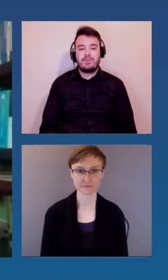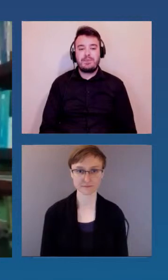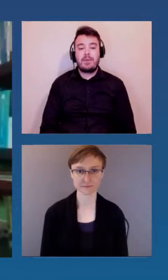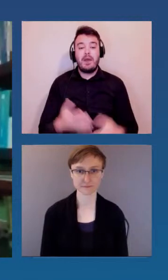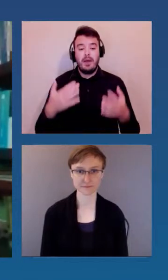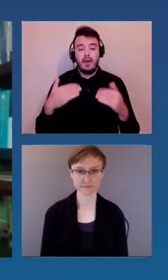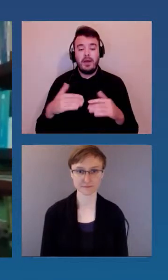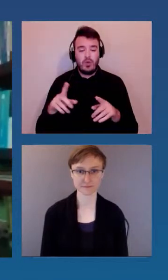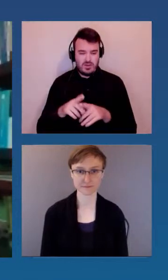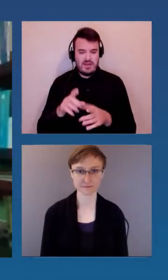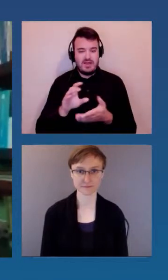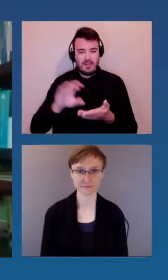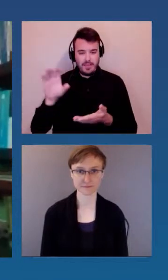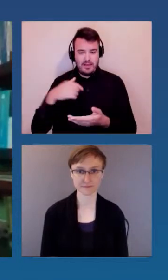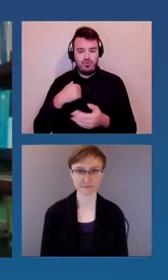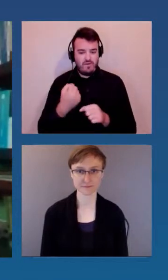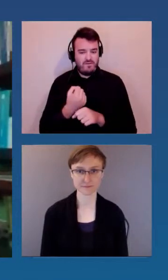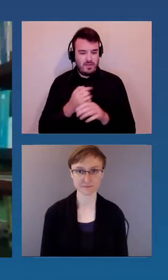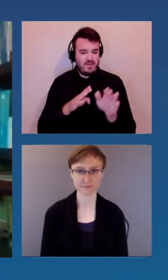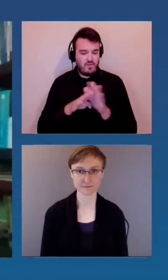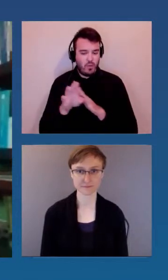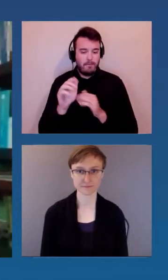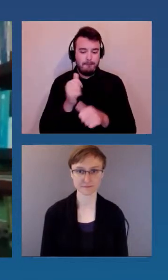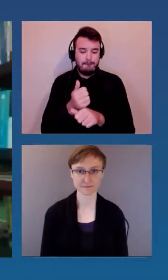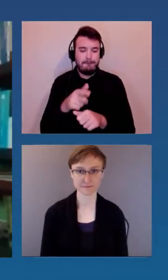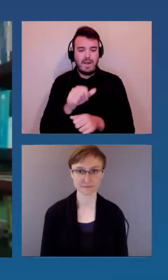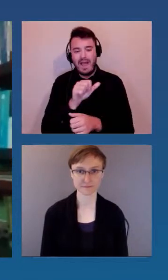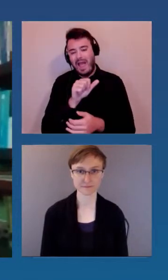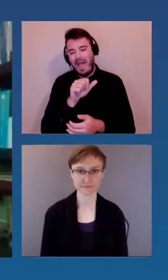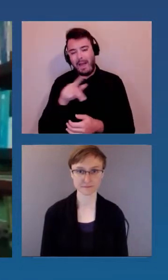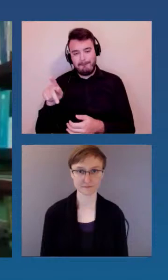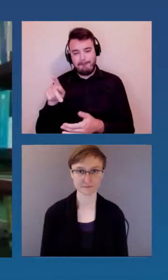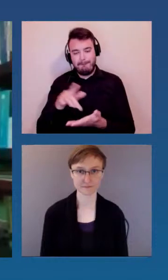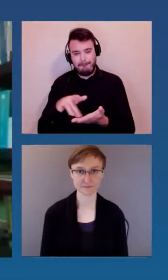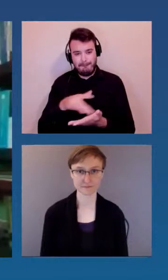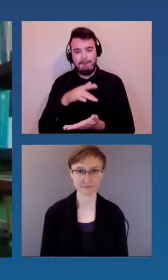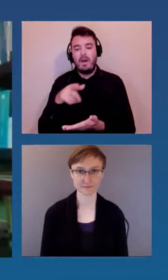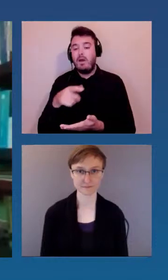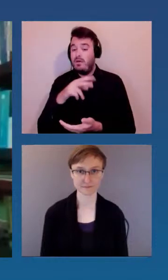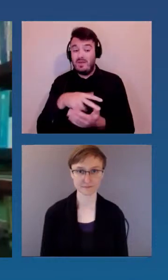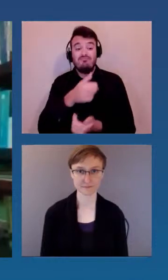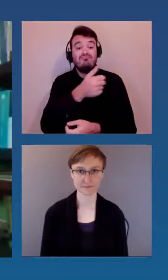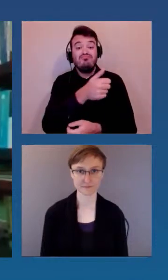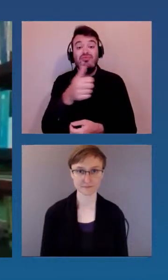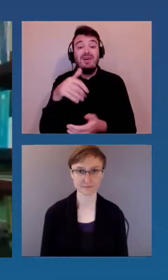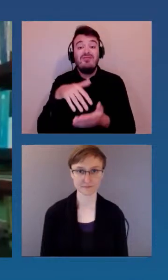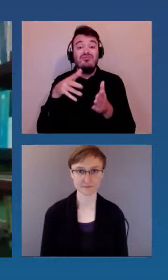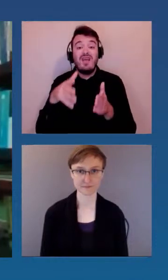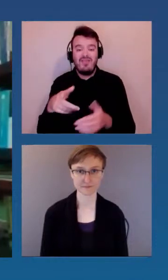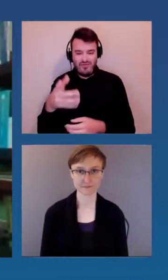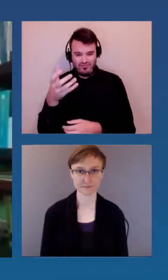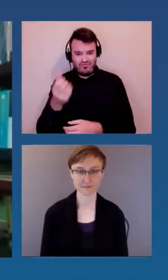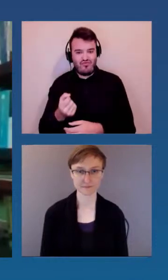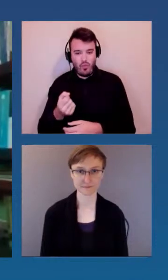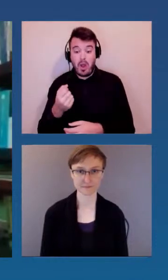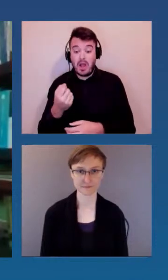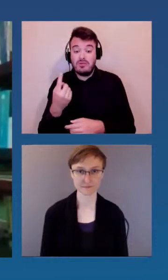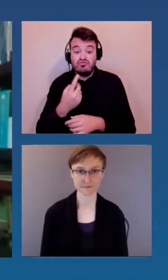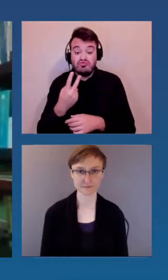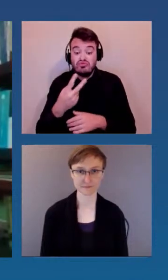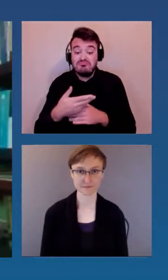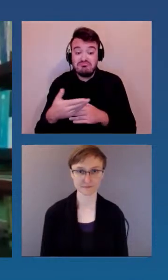Je voudrais aussi, encore comme les collègues ont bien dit, les services disponibles aux étudiants vont continuer.